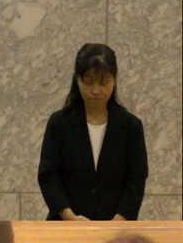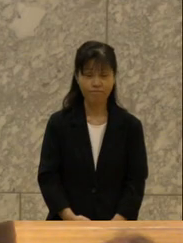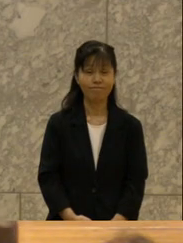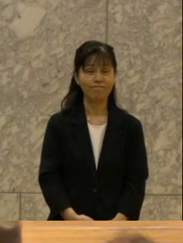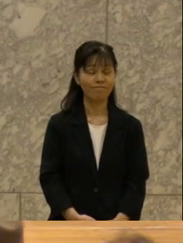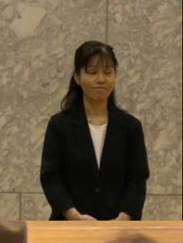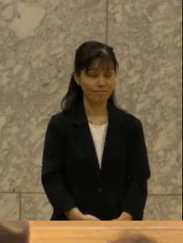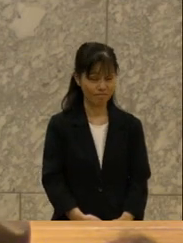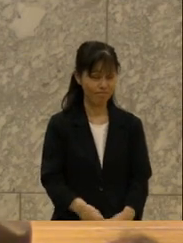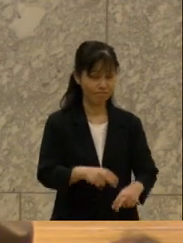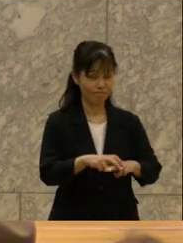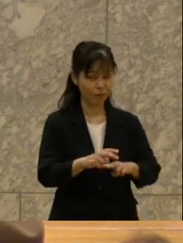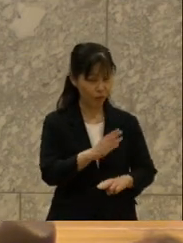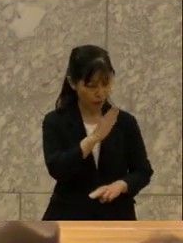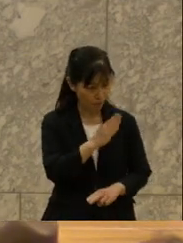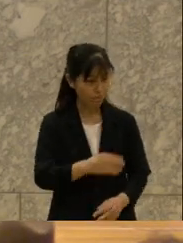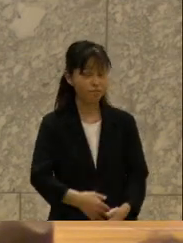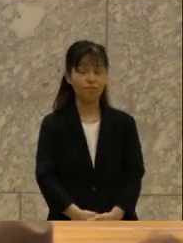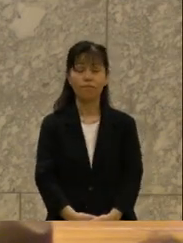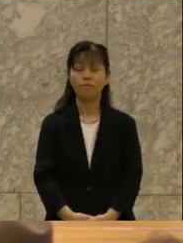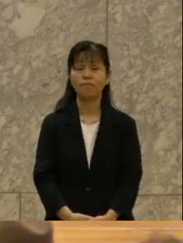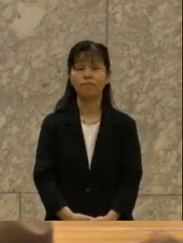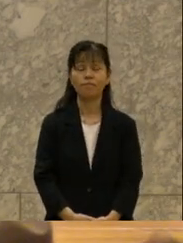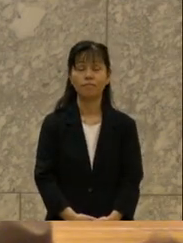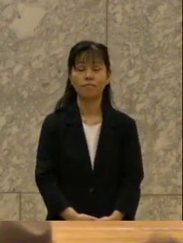さあどうぞおかけくださいませ